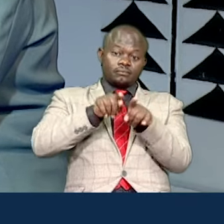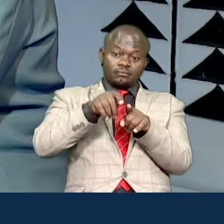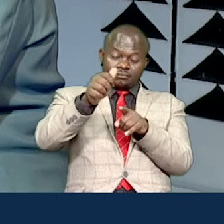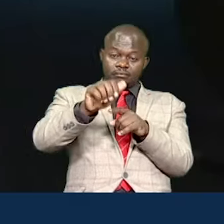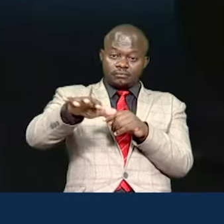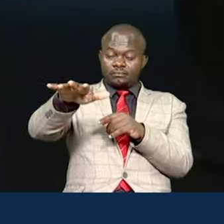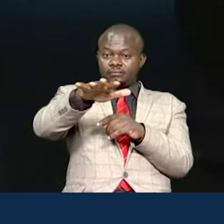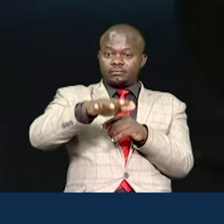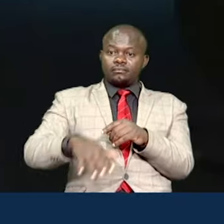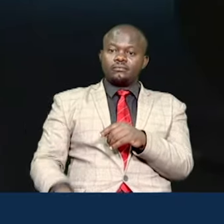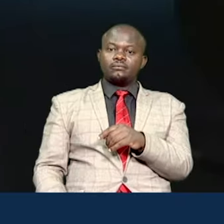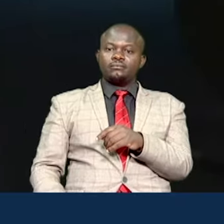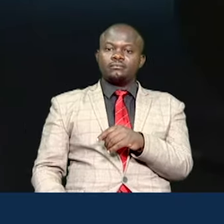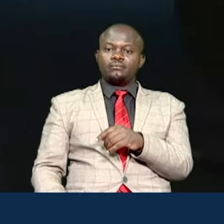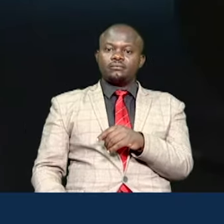Rubavu.